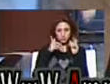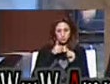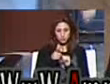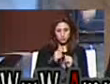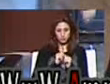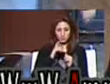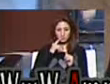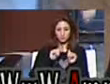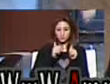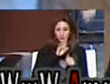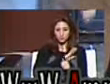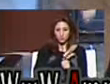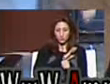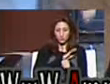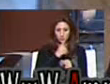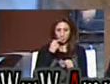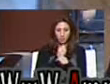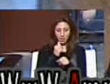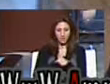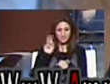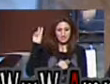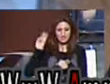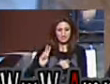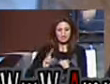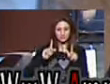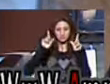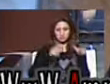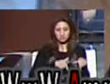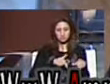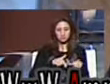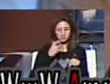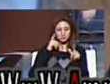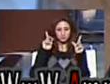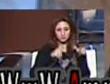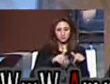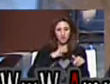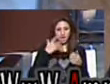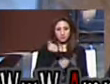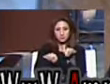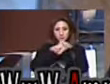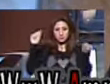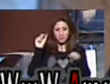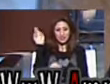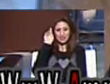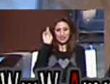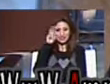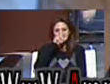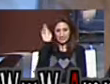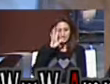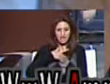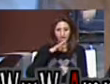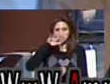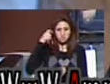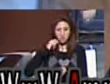تمكنت عناصر القوات المسلحة العاملة في سيناء من إحباط محاولة لتفجير كنيسة رفح. وقال العقيد أحمد علي أن